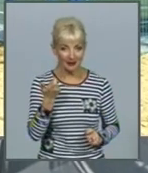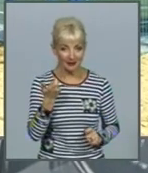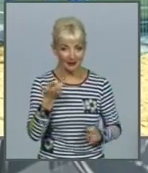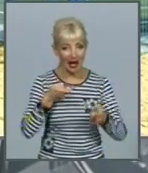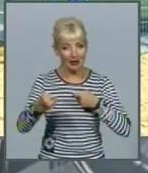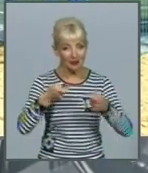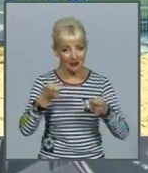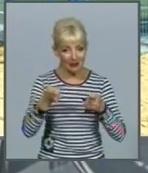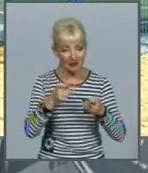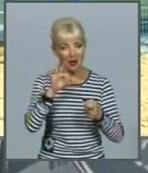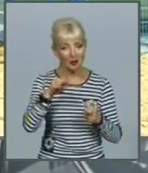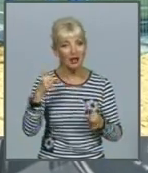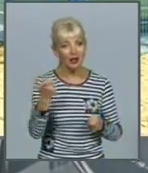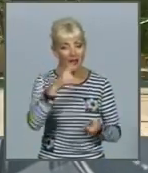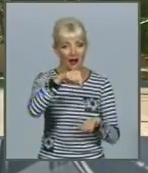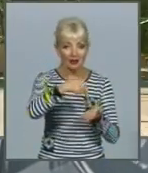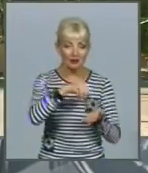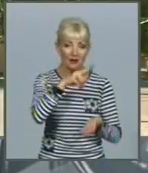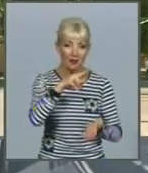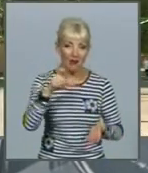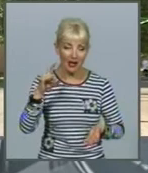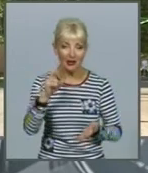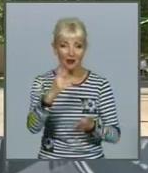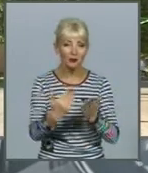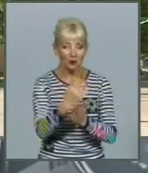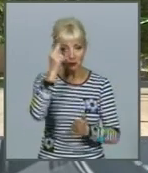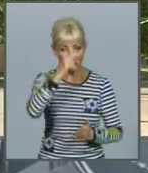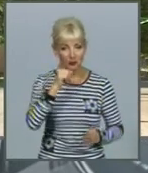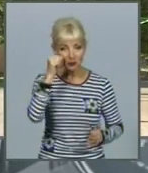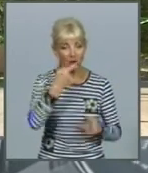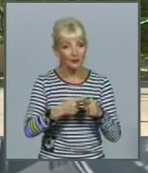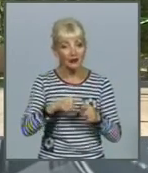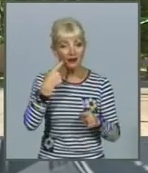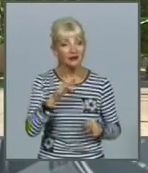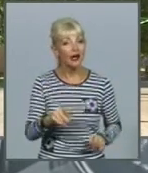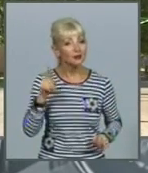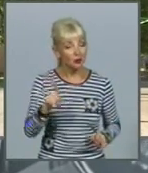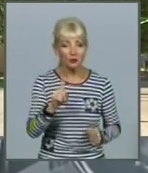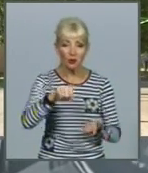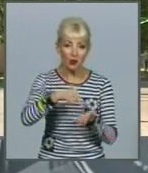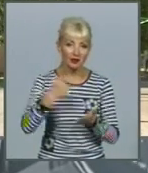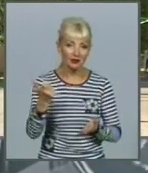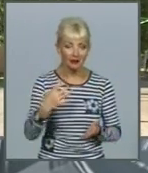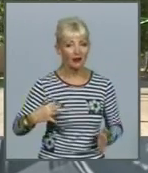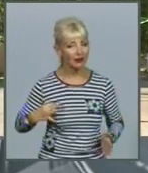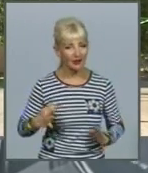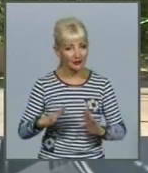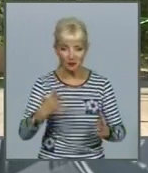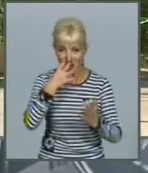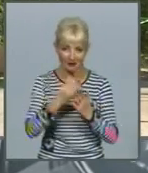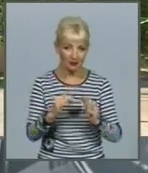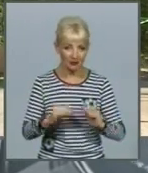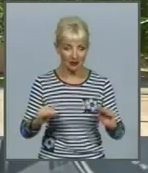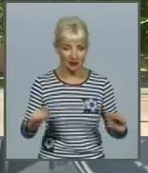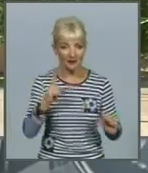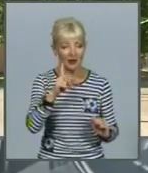харьковского городского головы к новому учебному году. Это говорит о том, что город Харьков неравнодушен к своим детям, к молодому